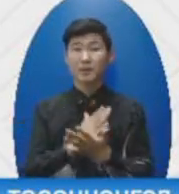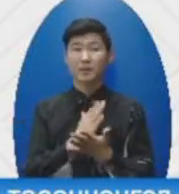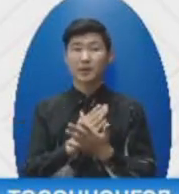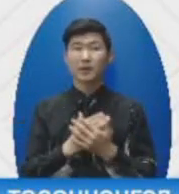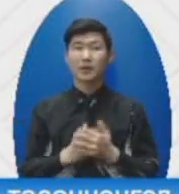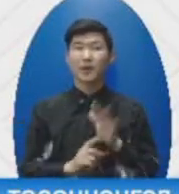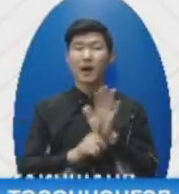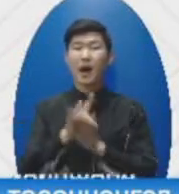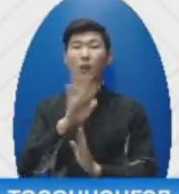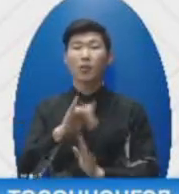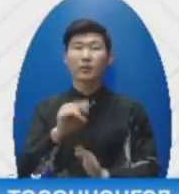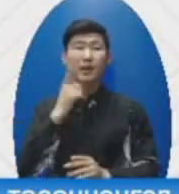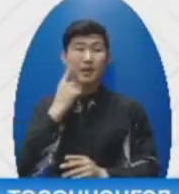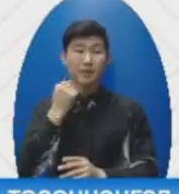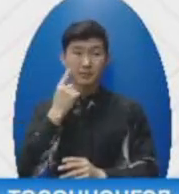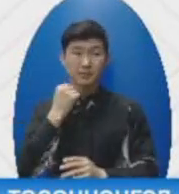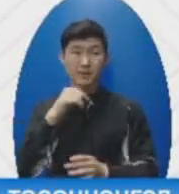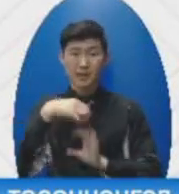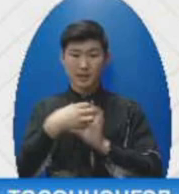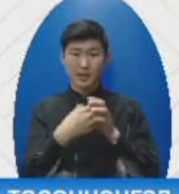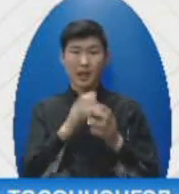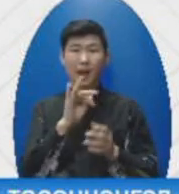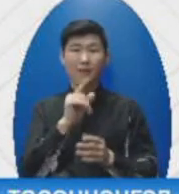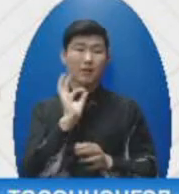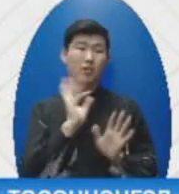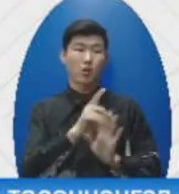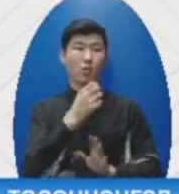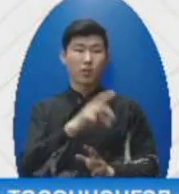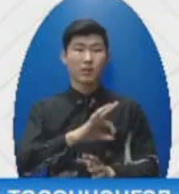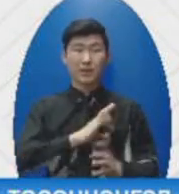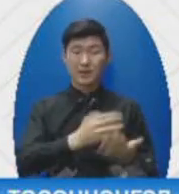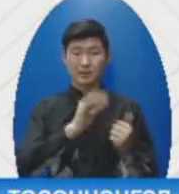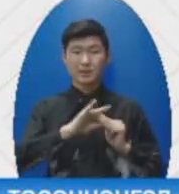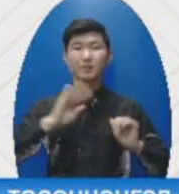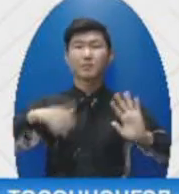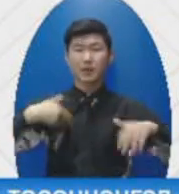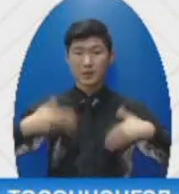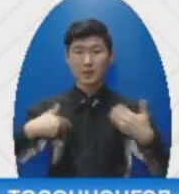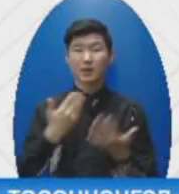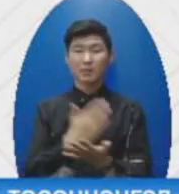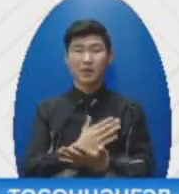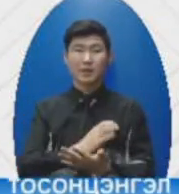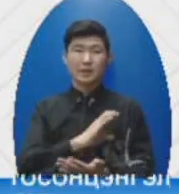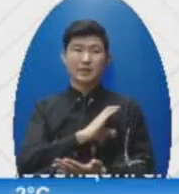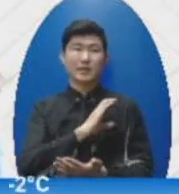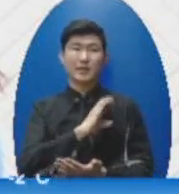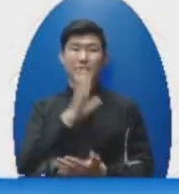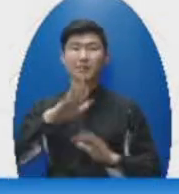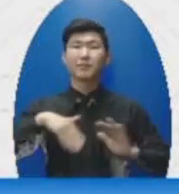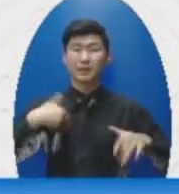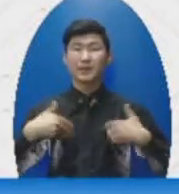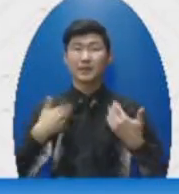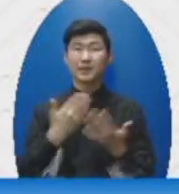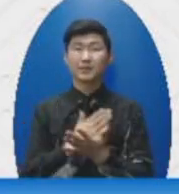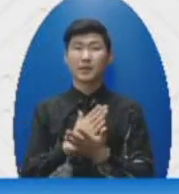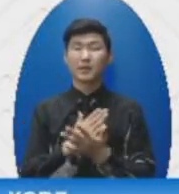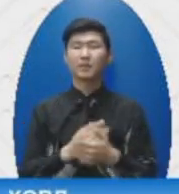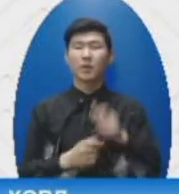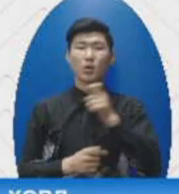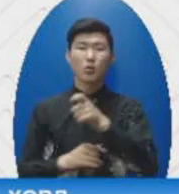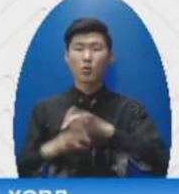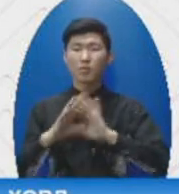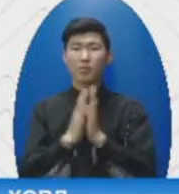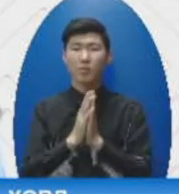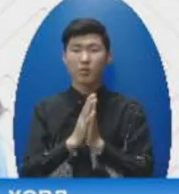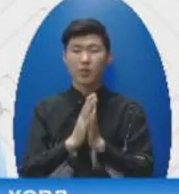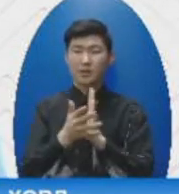анх удаагаа эмэгтэй юунаас нүдлэгийн өрнөөс хүрэл мэдээ авсандаа маш их баяртай байгаа. Тэгээд сэтгэлээ маш өндөр байна уу. Хүм болгон л ур